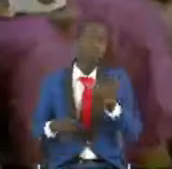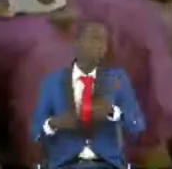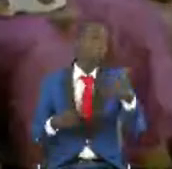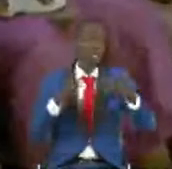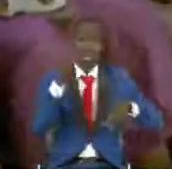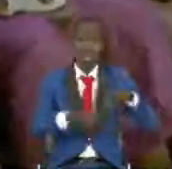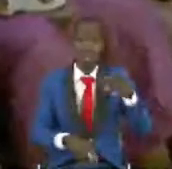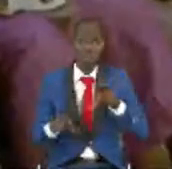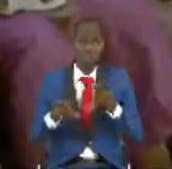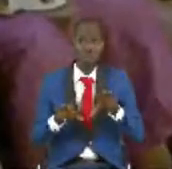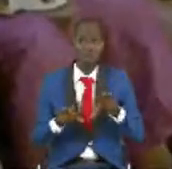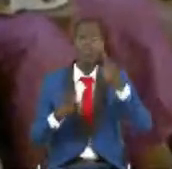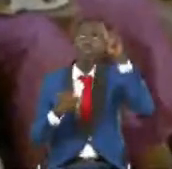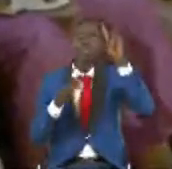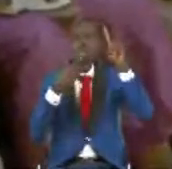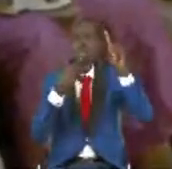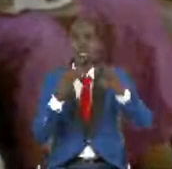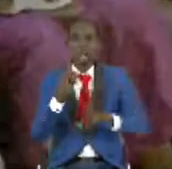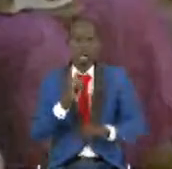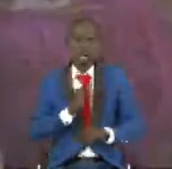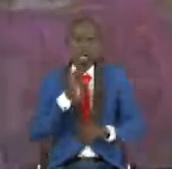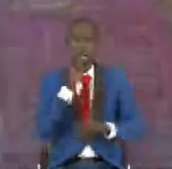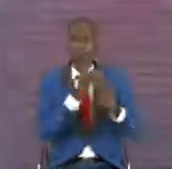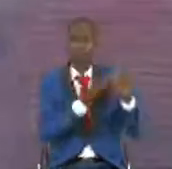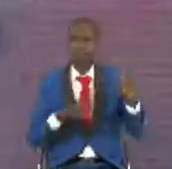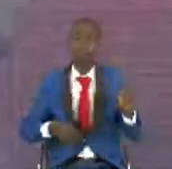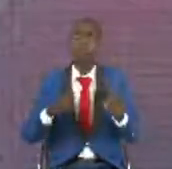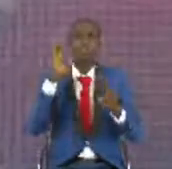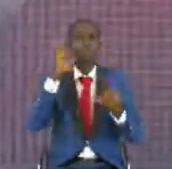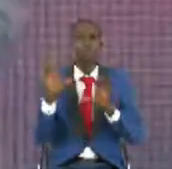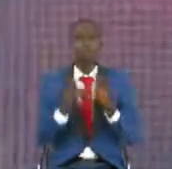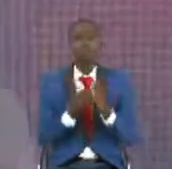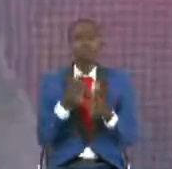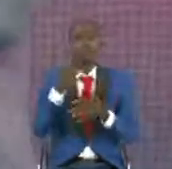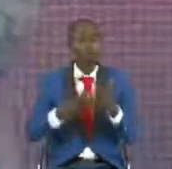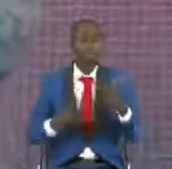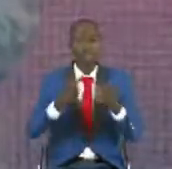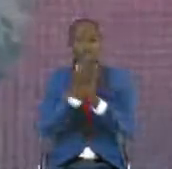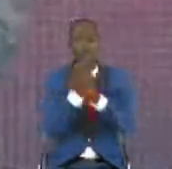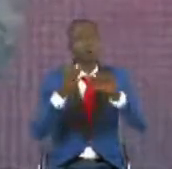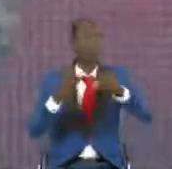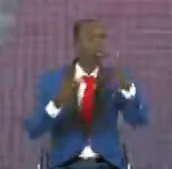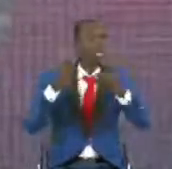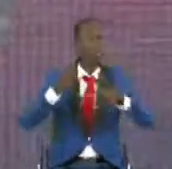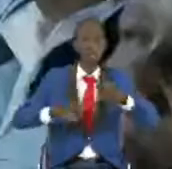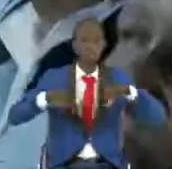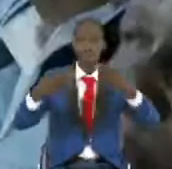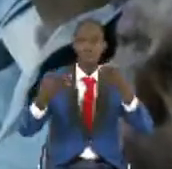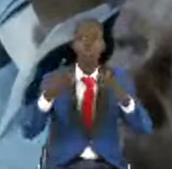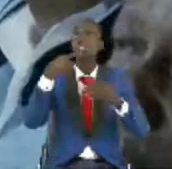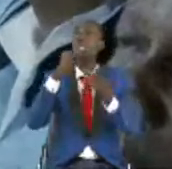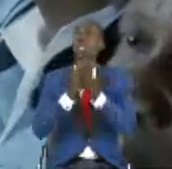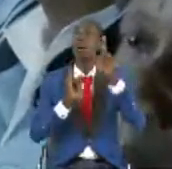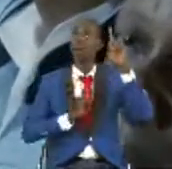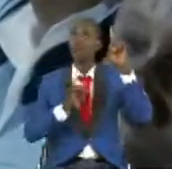fera. La rédemption que les autres n'arrivent pas à donner, il dit je suis l'Éternel, je vais te donner cela ce